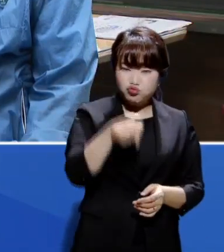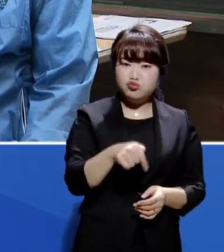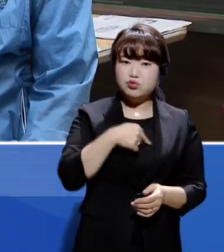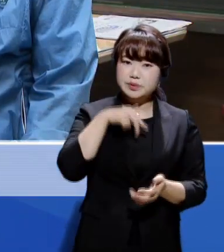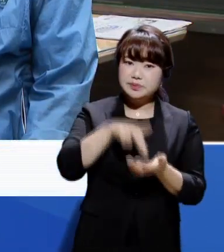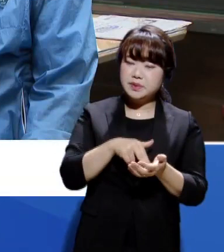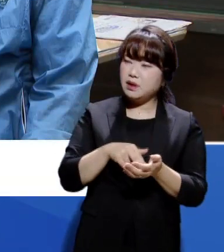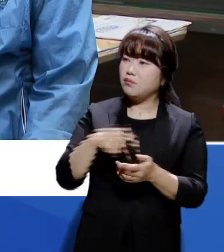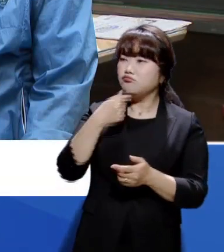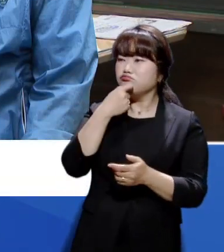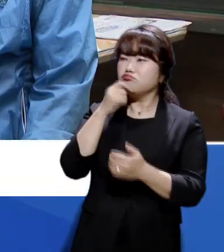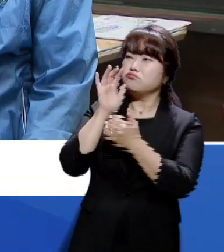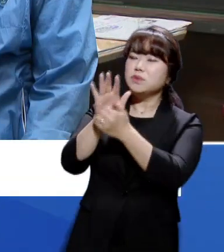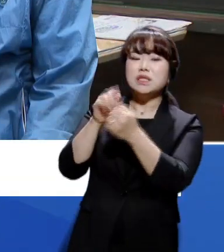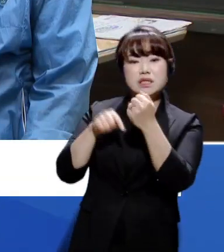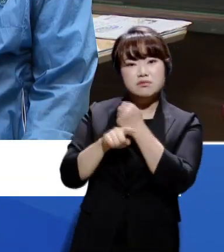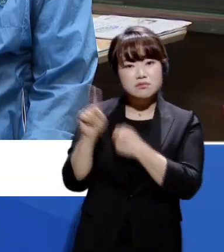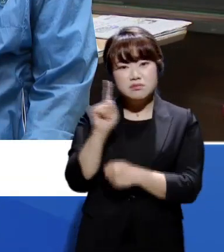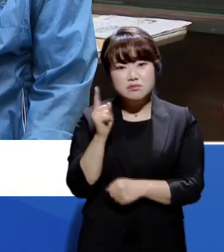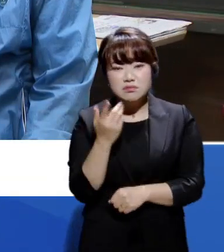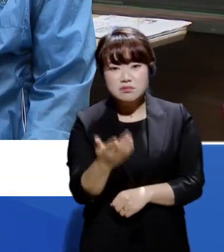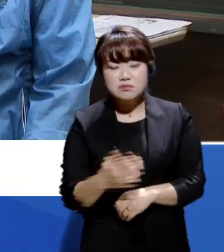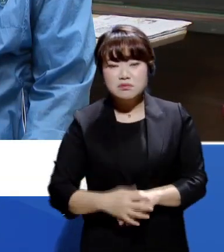가장 큰 이유는 무엇인가요?